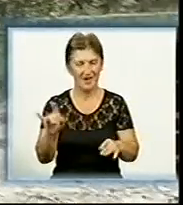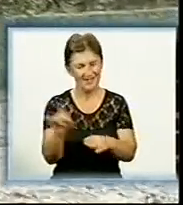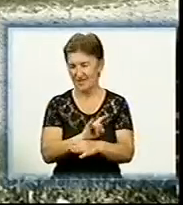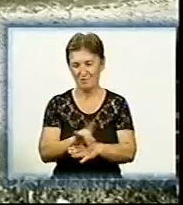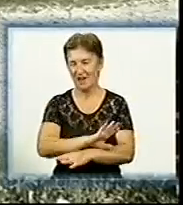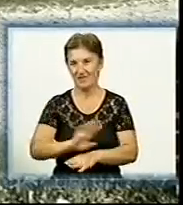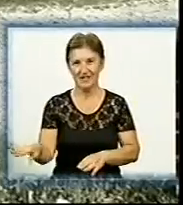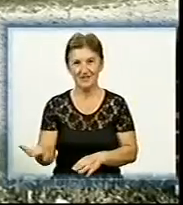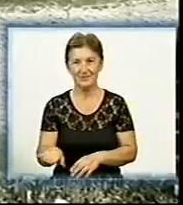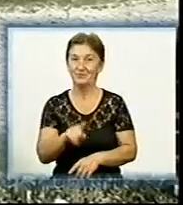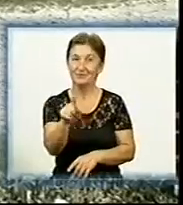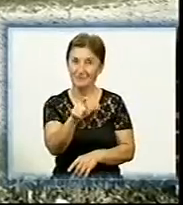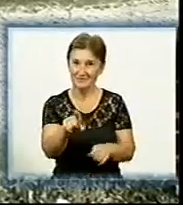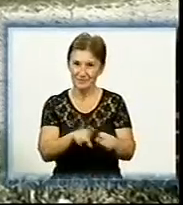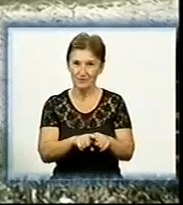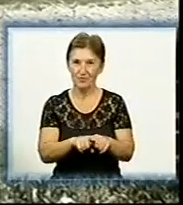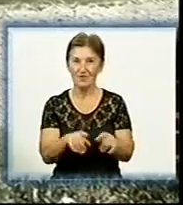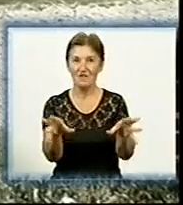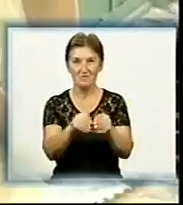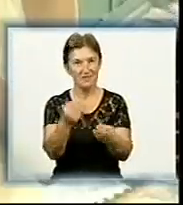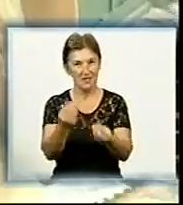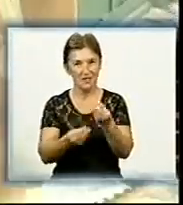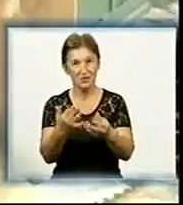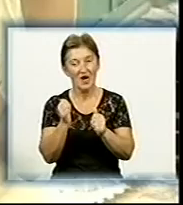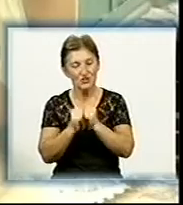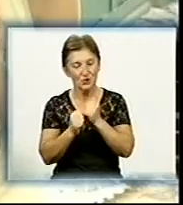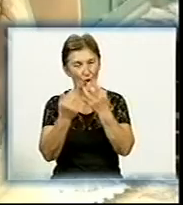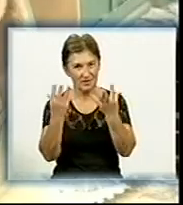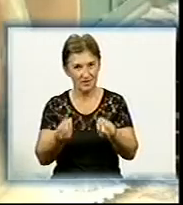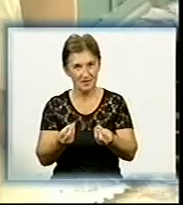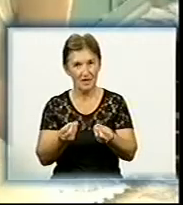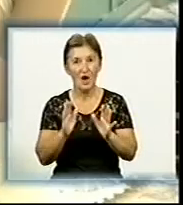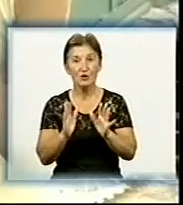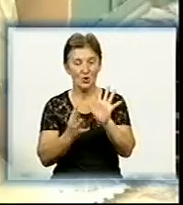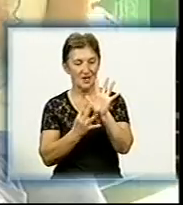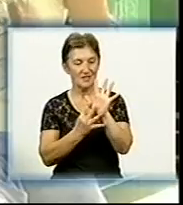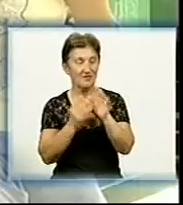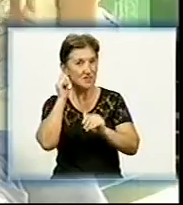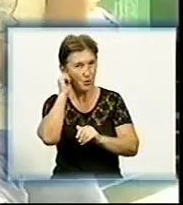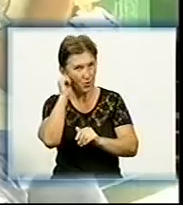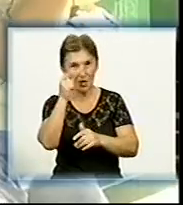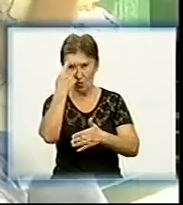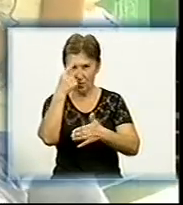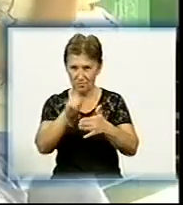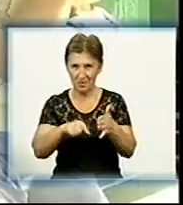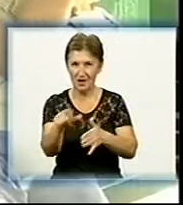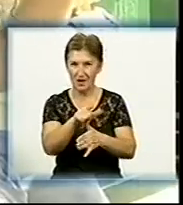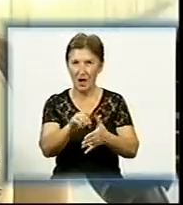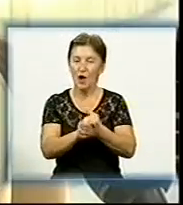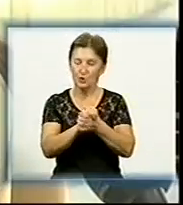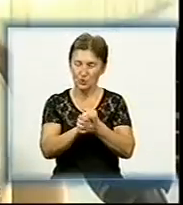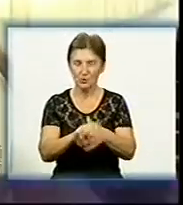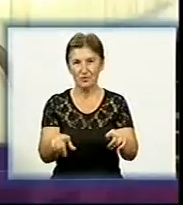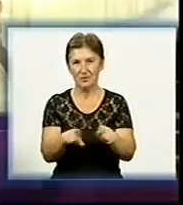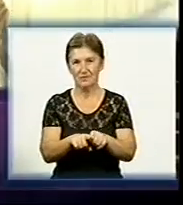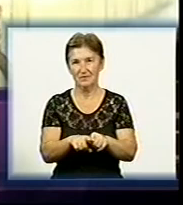них чимало спільних інтересів. Кажуть, разом граються майже щодня. І хоча їм лише по 9 років, впевнені, їх дружба така ж міцна. Ми сусідки